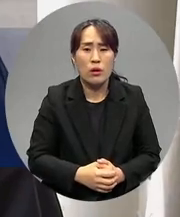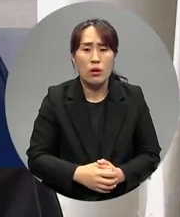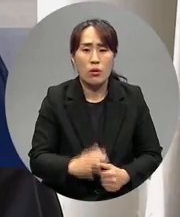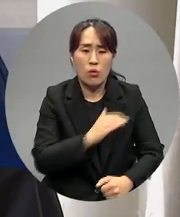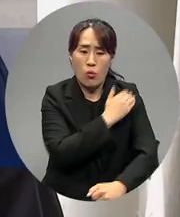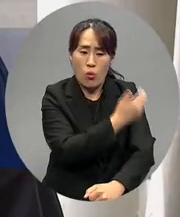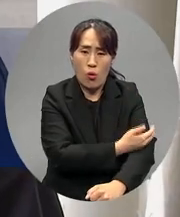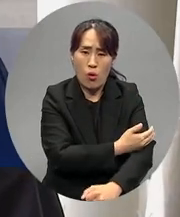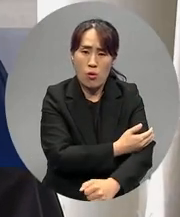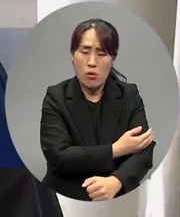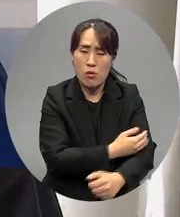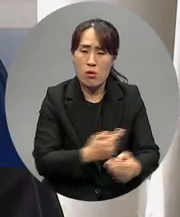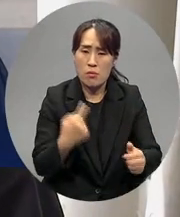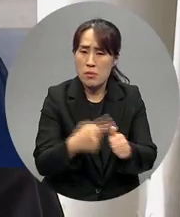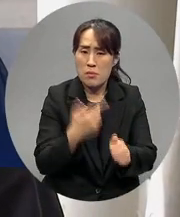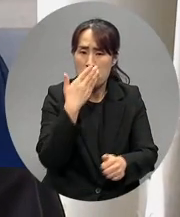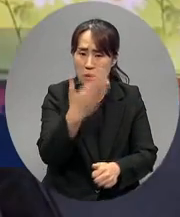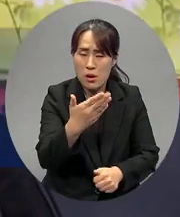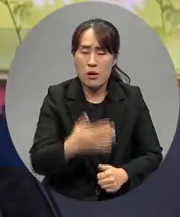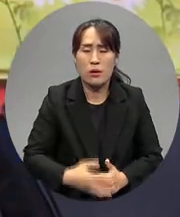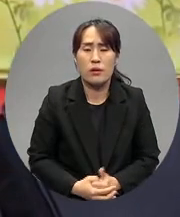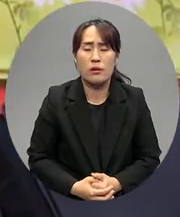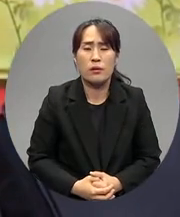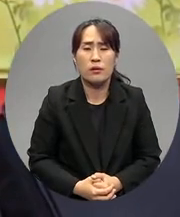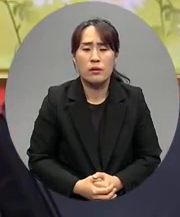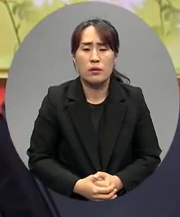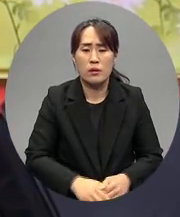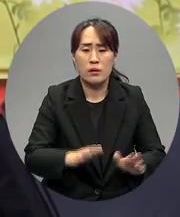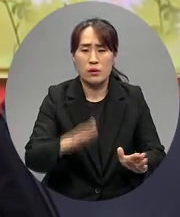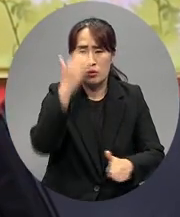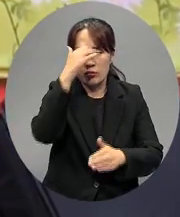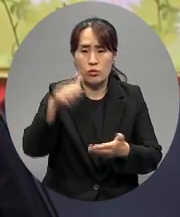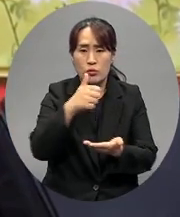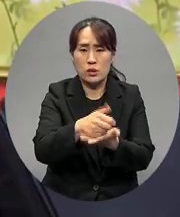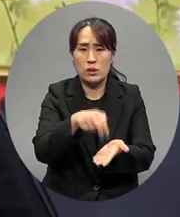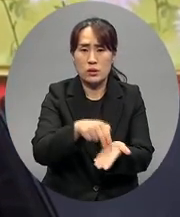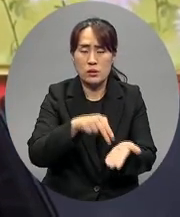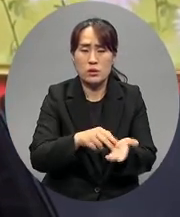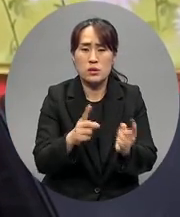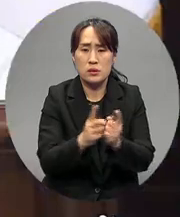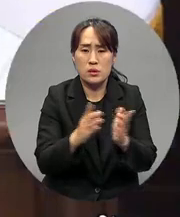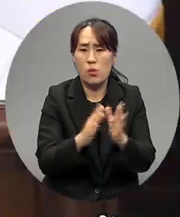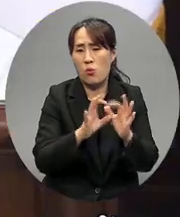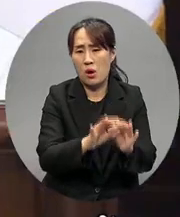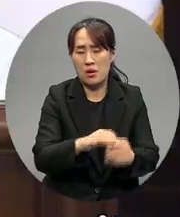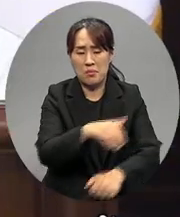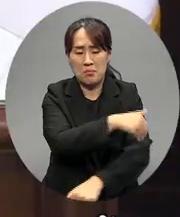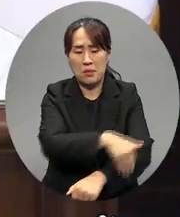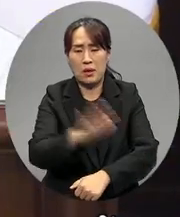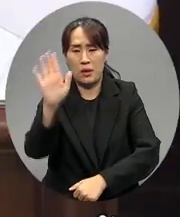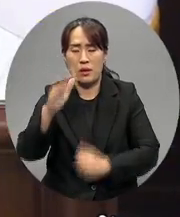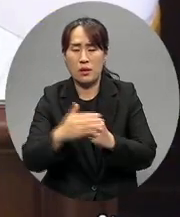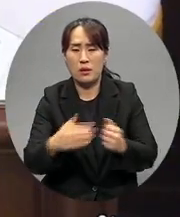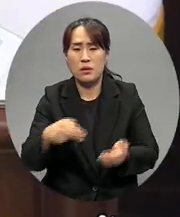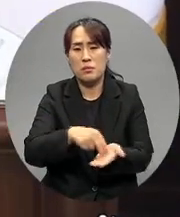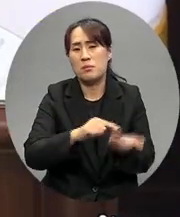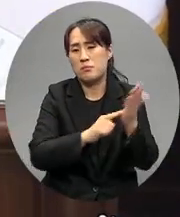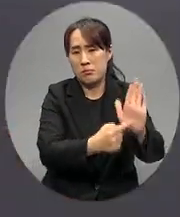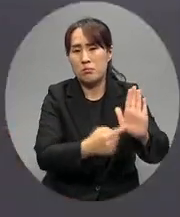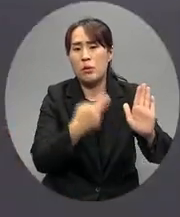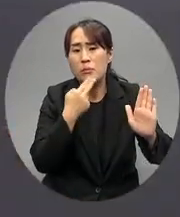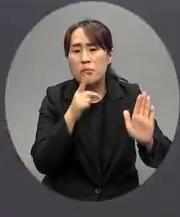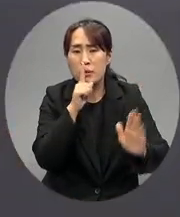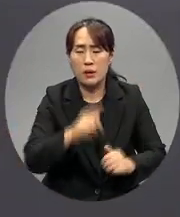권력을 견제하고 비판할 수 있을지. 한편 김영환 지사 측은 직접적인 관련이 없는 사안이라 밝힐 입장이